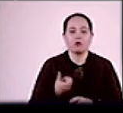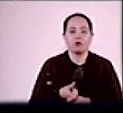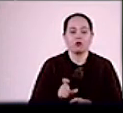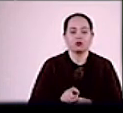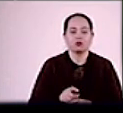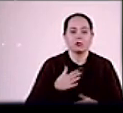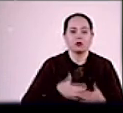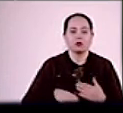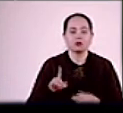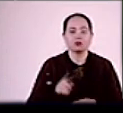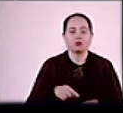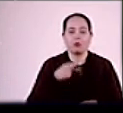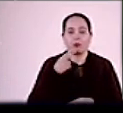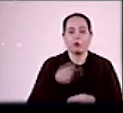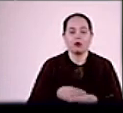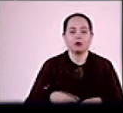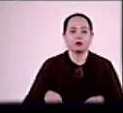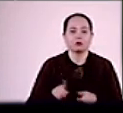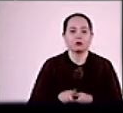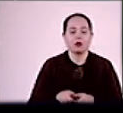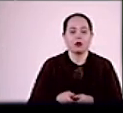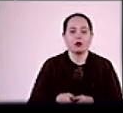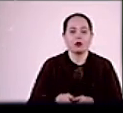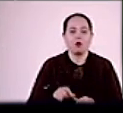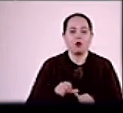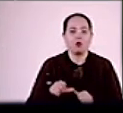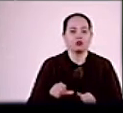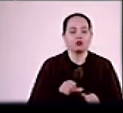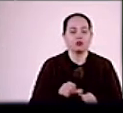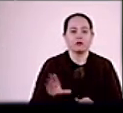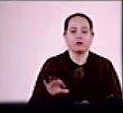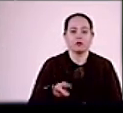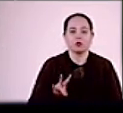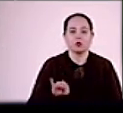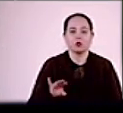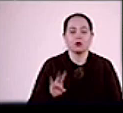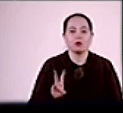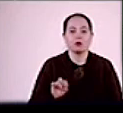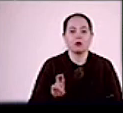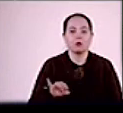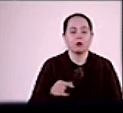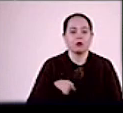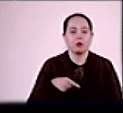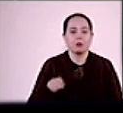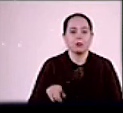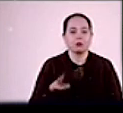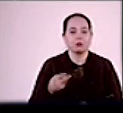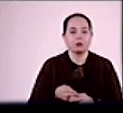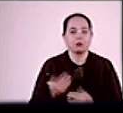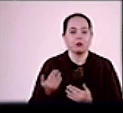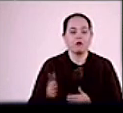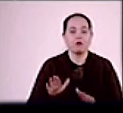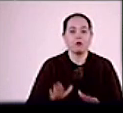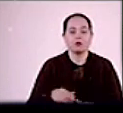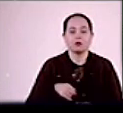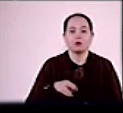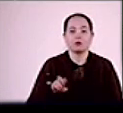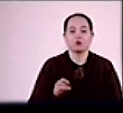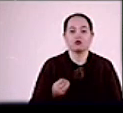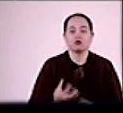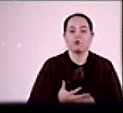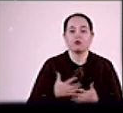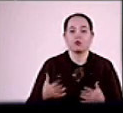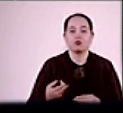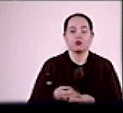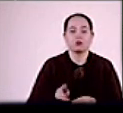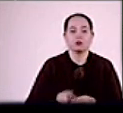что брат так отличился. Все вы нюни. Кабы я был на месте Николушки, я бы еще больше